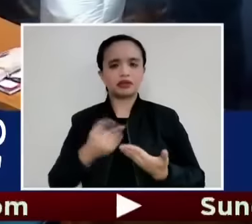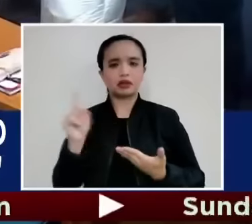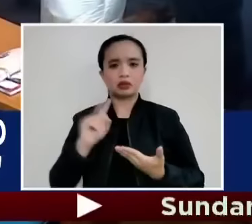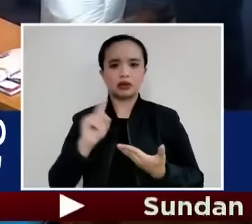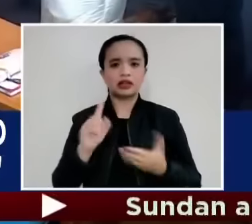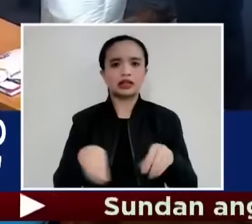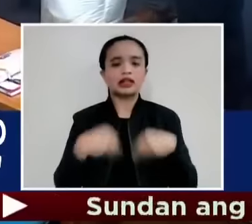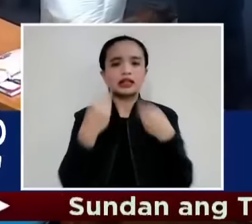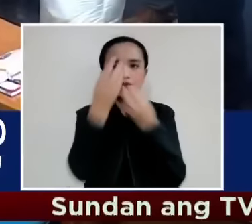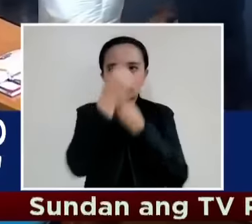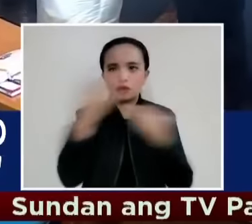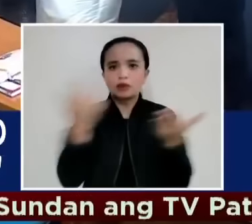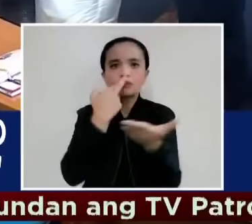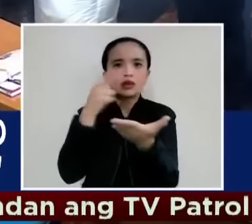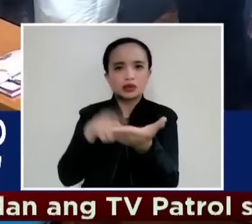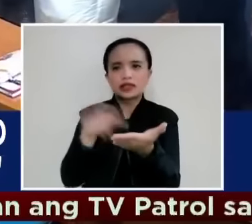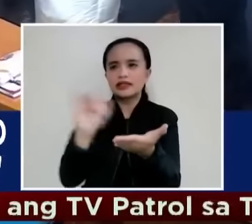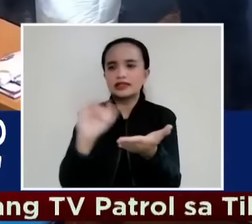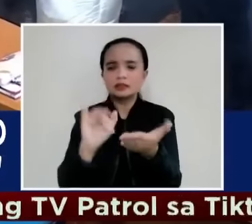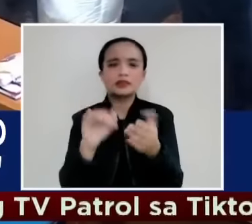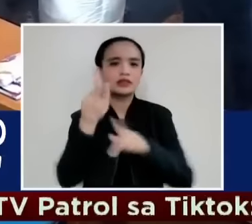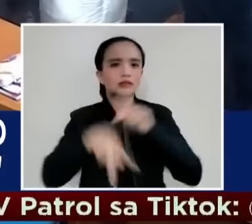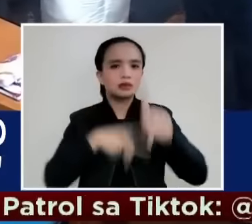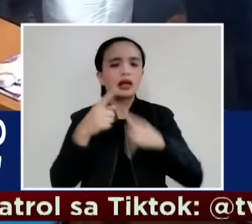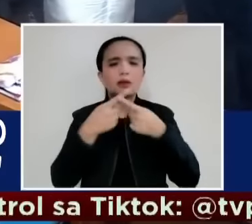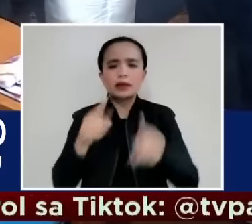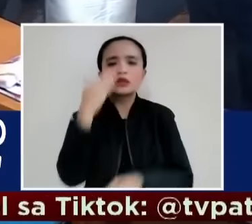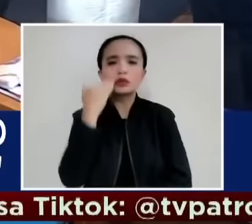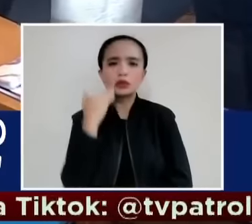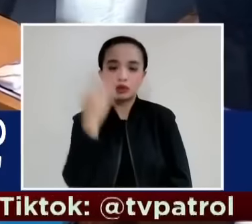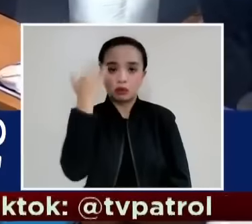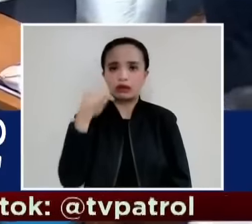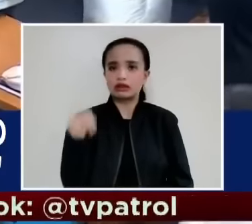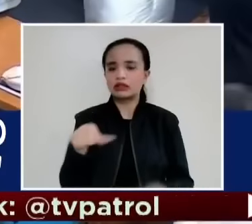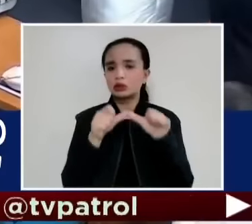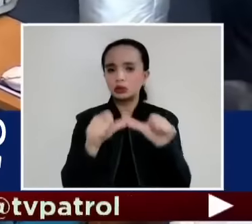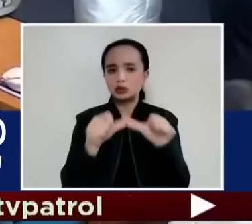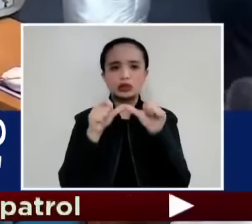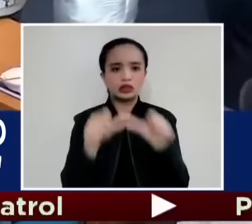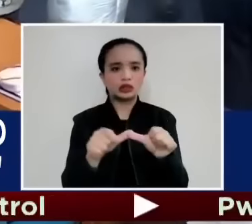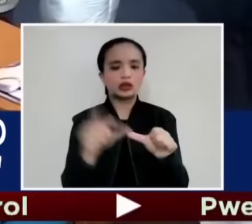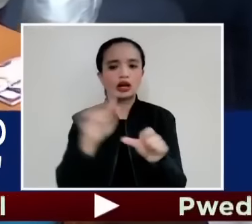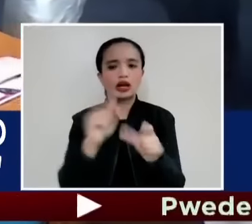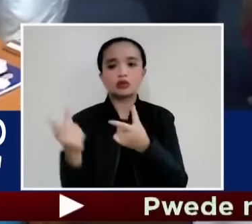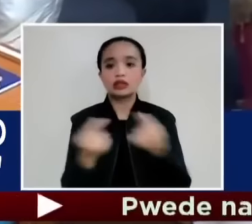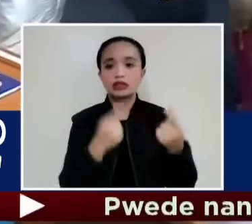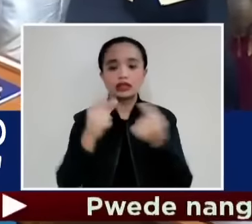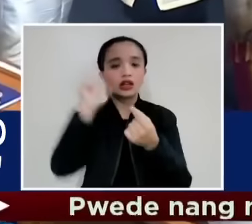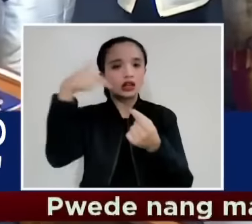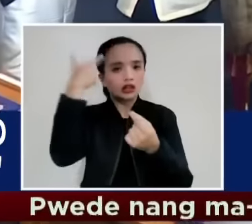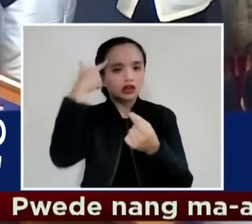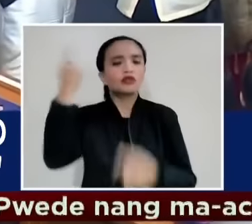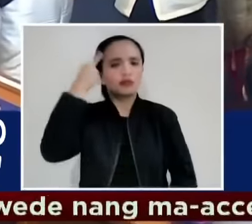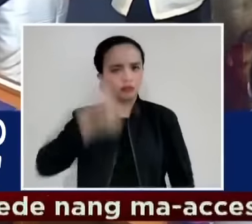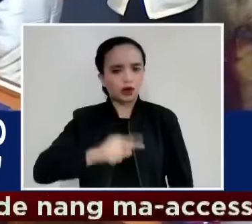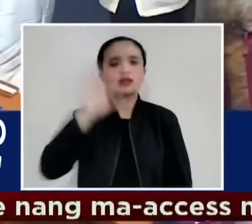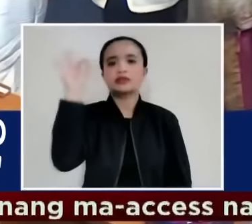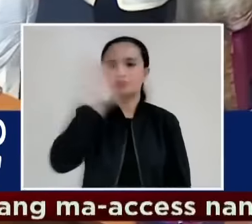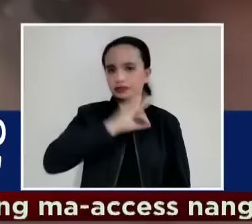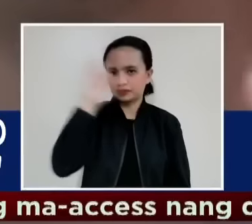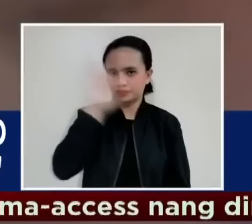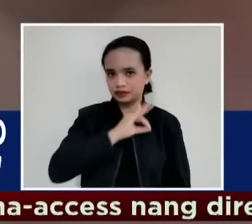sa taong bayan, bagamat aminado siyang kulang pa ito dahil nagpapatuloy pa ang mga ginagawa ng gobyerno para sa mga Pilipino.